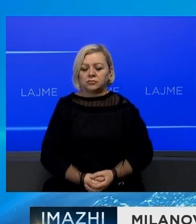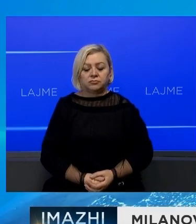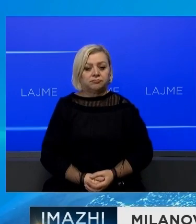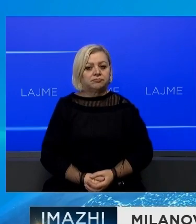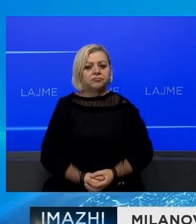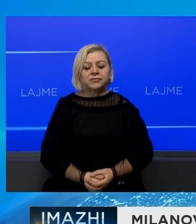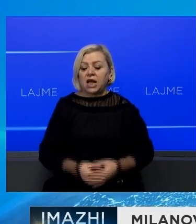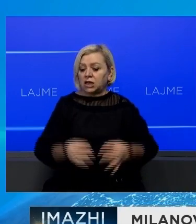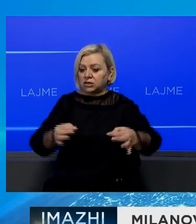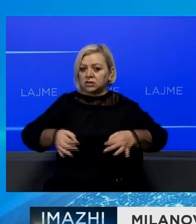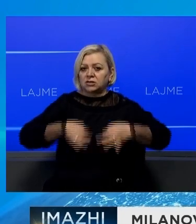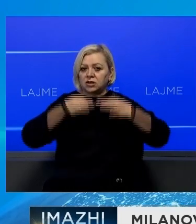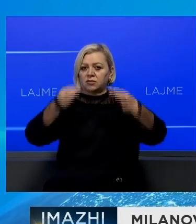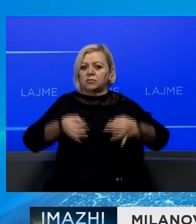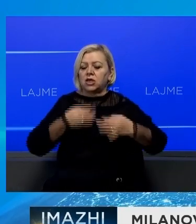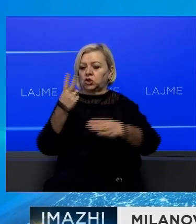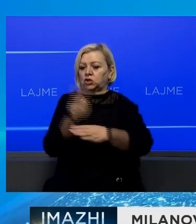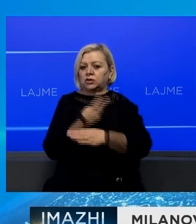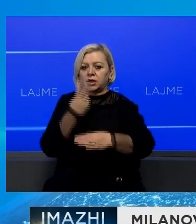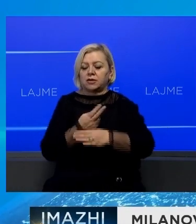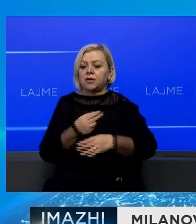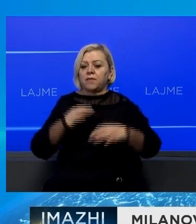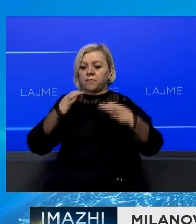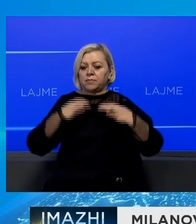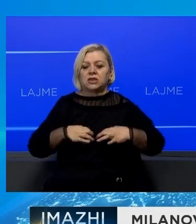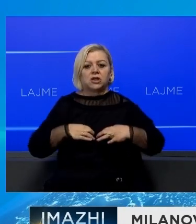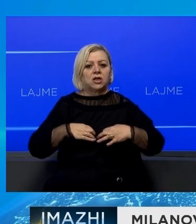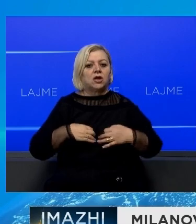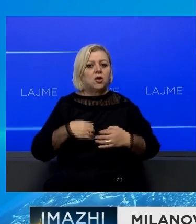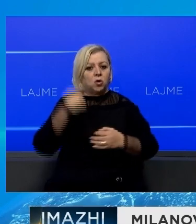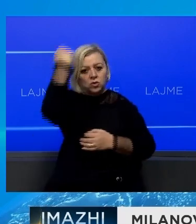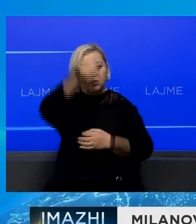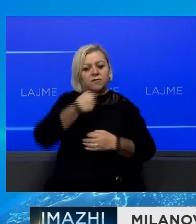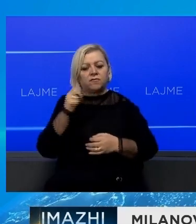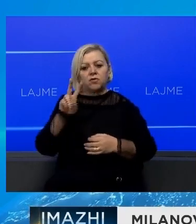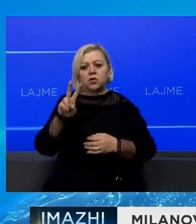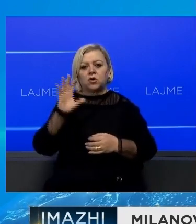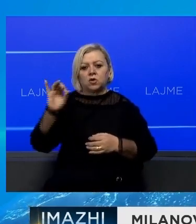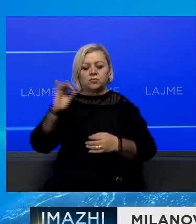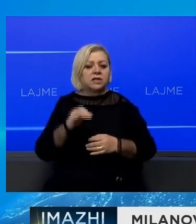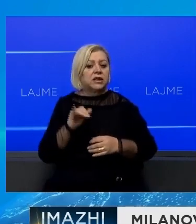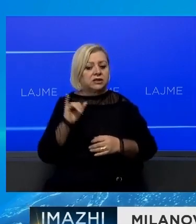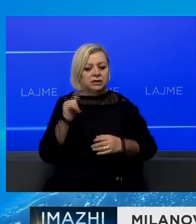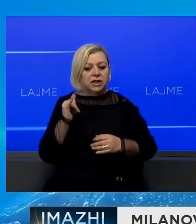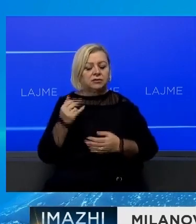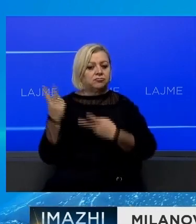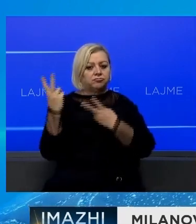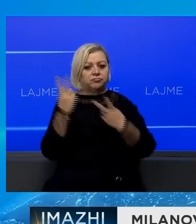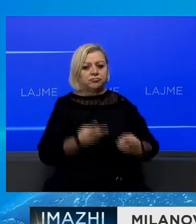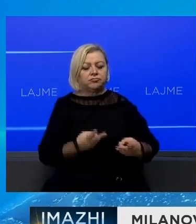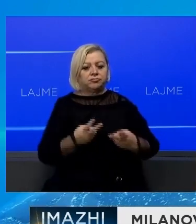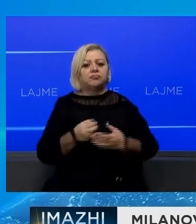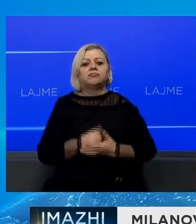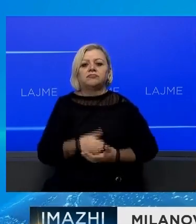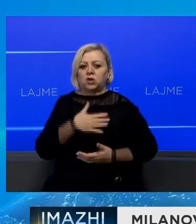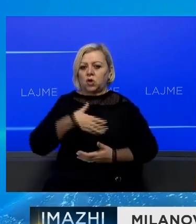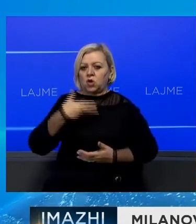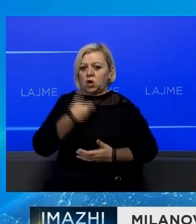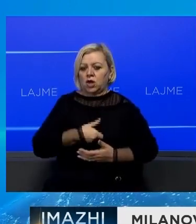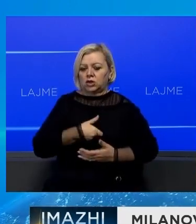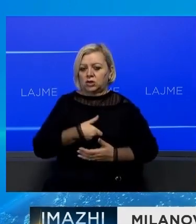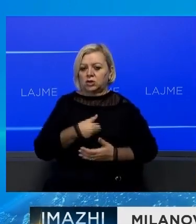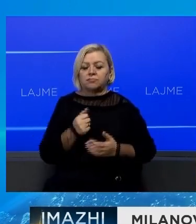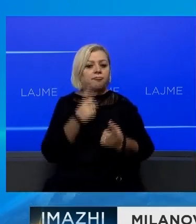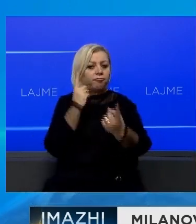Me ceremoni të larta shtetërore, presidentja e Kosovës Vjosa Osmani priti të entën homologun kroat Zoran Milanović.